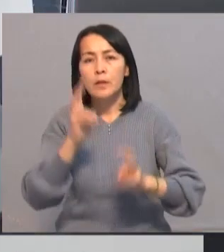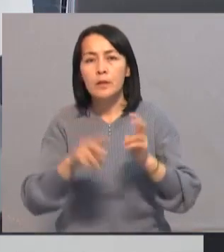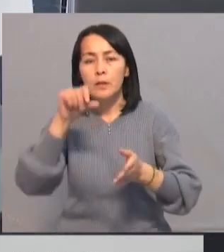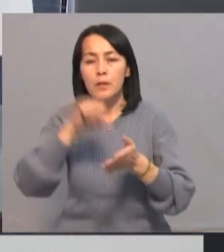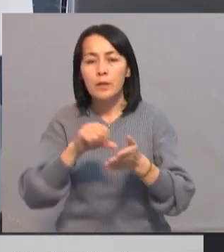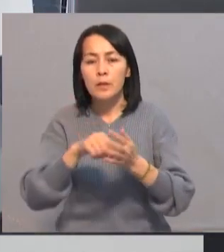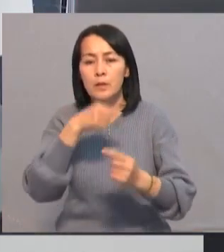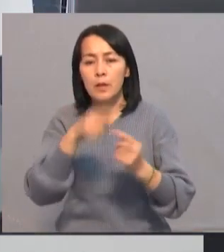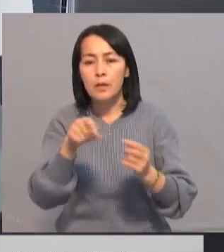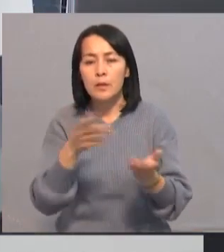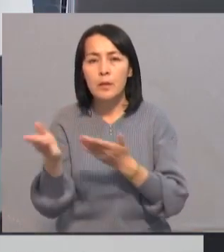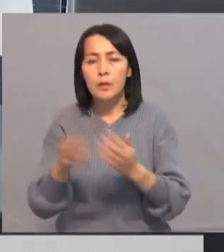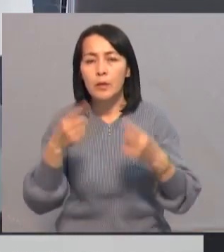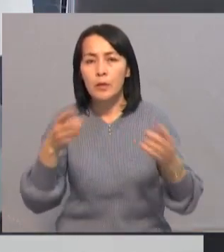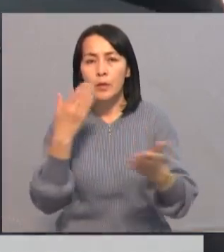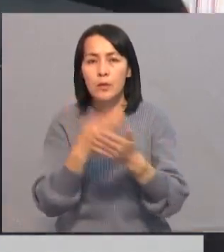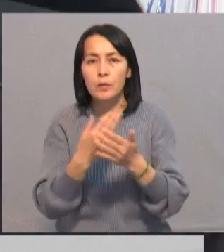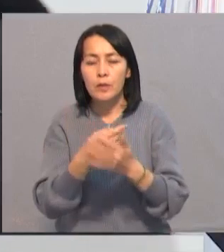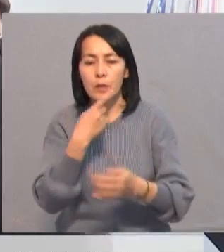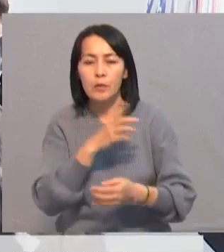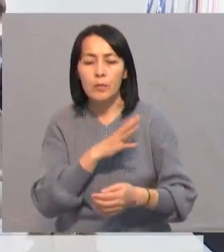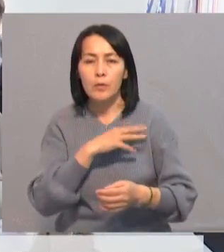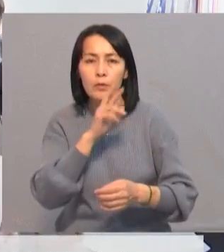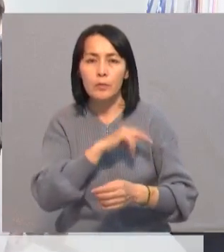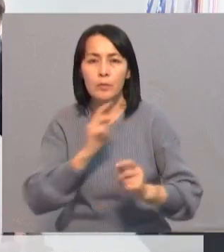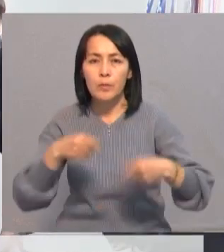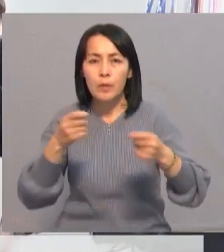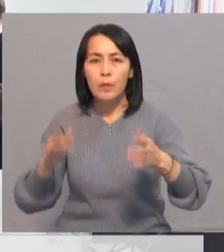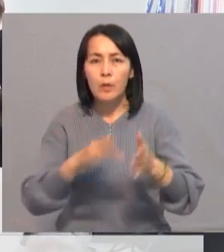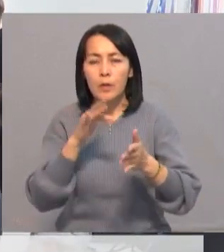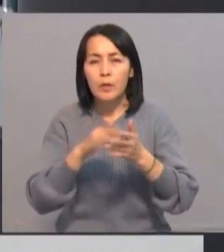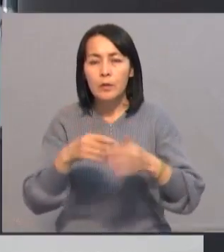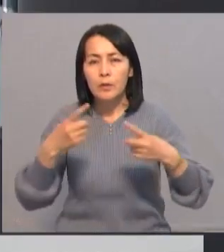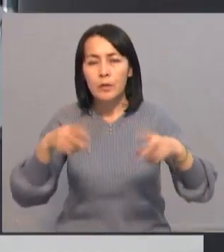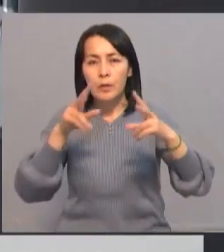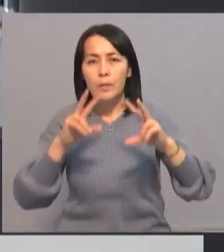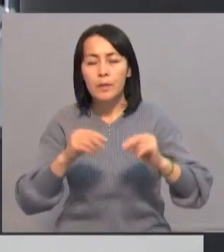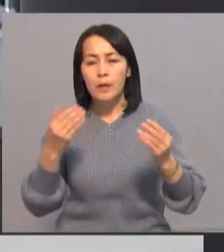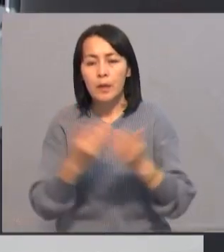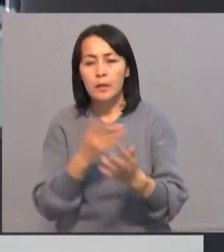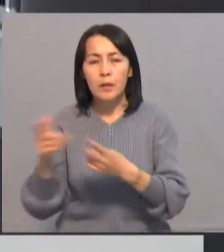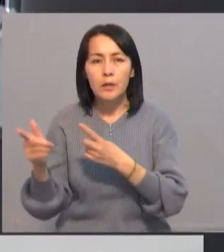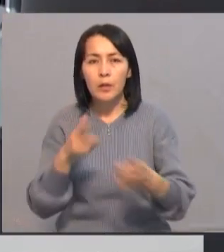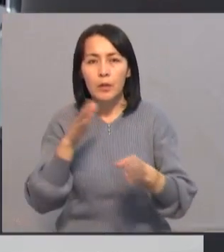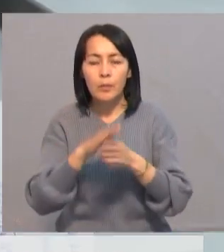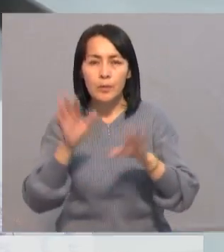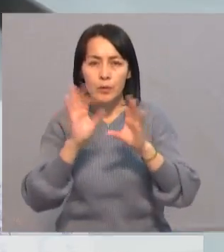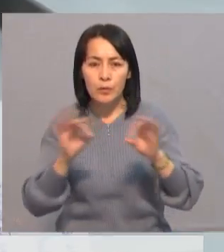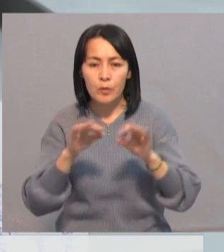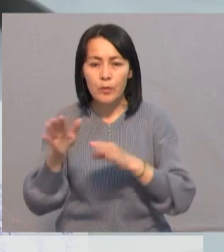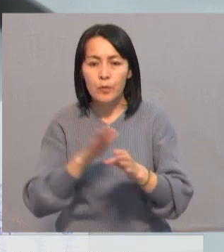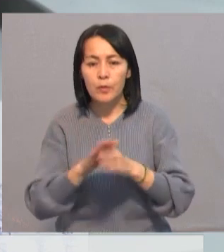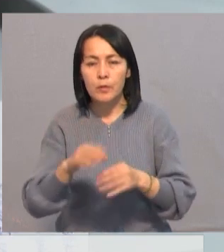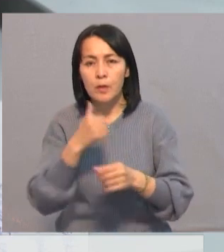қатысты. Инвесторлар келушілерге түрлі ұсыныстар жасады. Жұмыспен қамту орталығы арқылы түрлі мамандыққа қайта даярлау бойынша түсіндіру